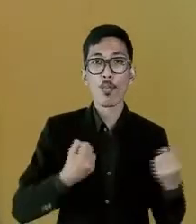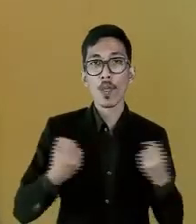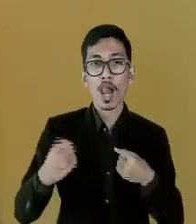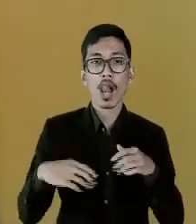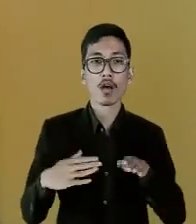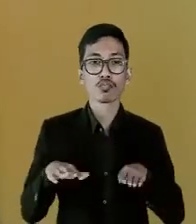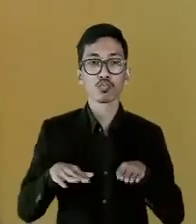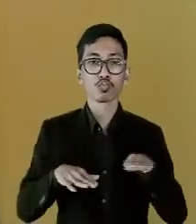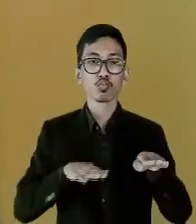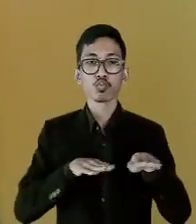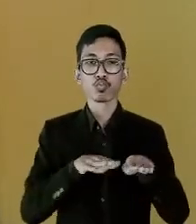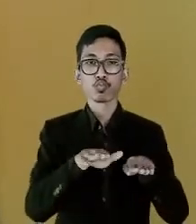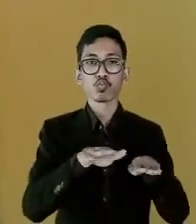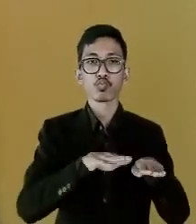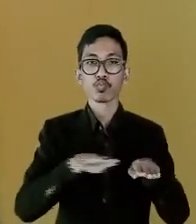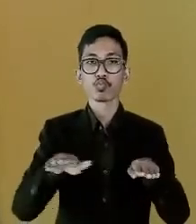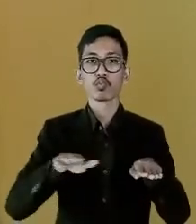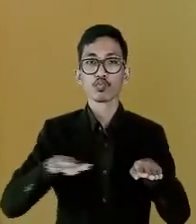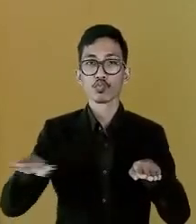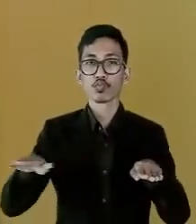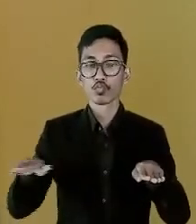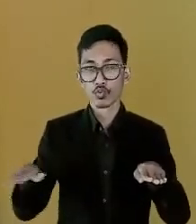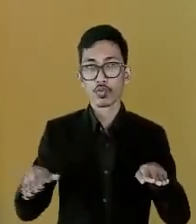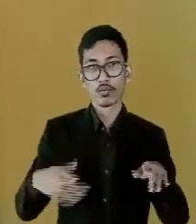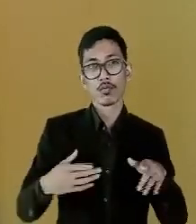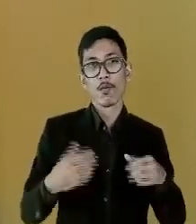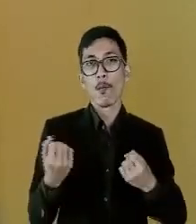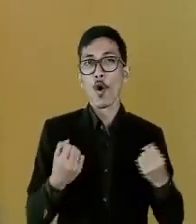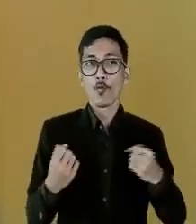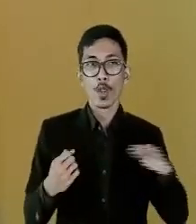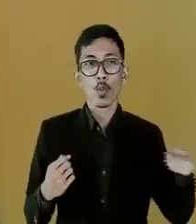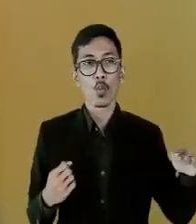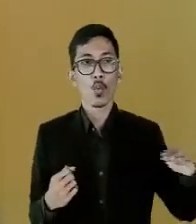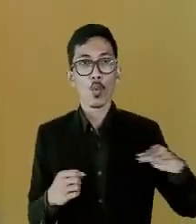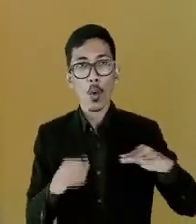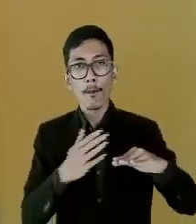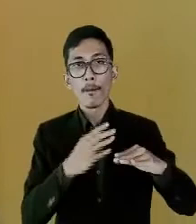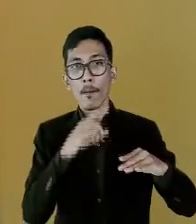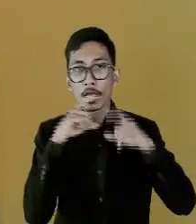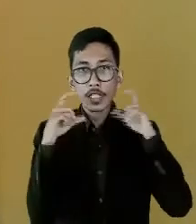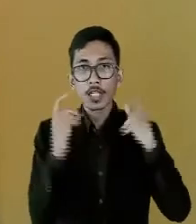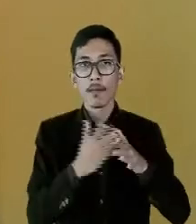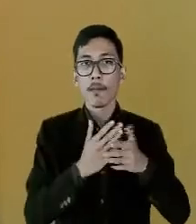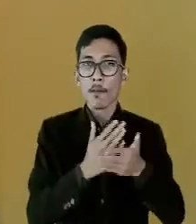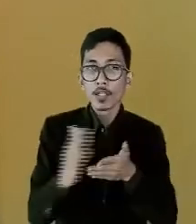mobil yang sudah dilakukan di venue-venue yang sudah berlangsung beberapa hari